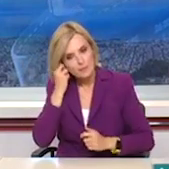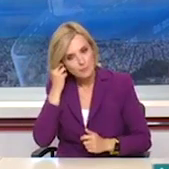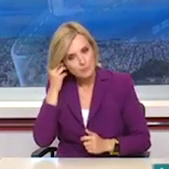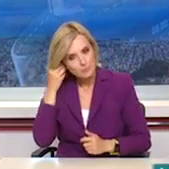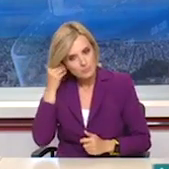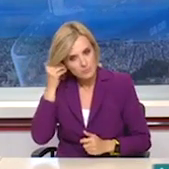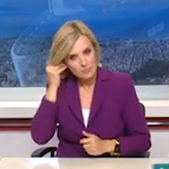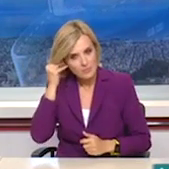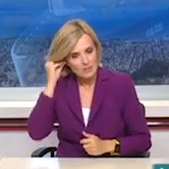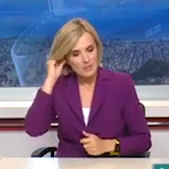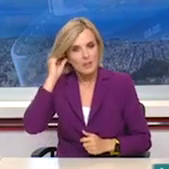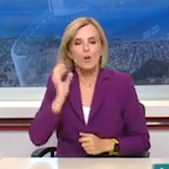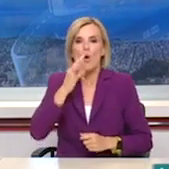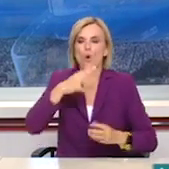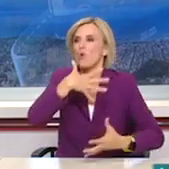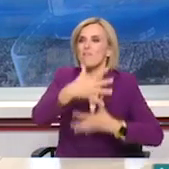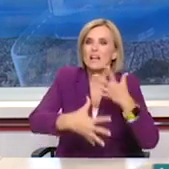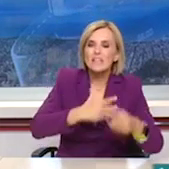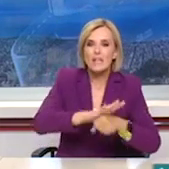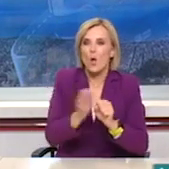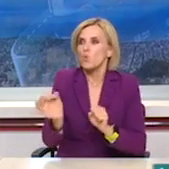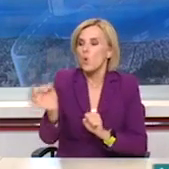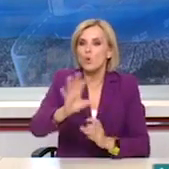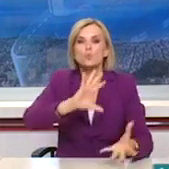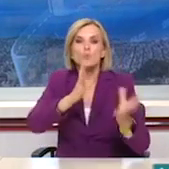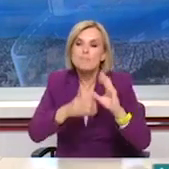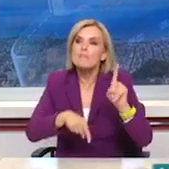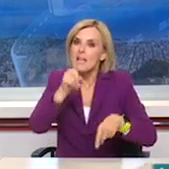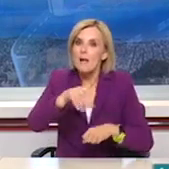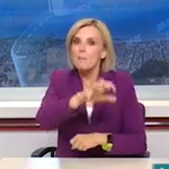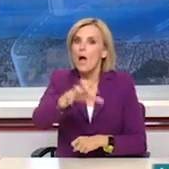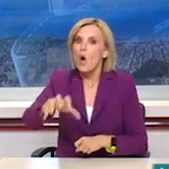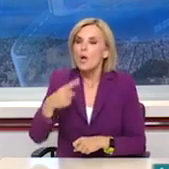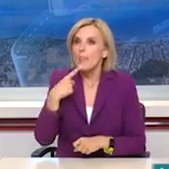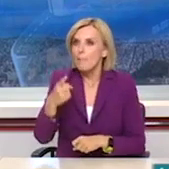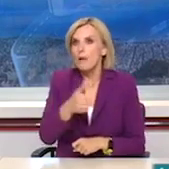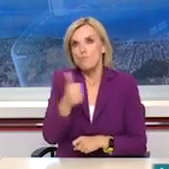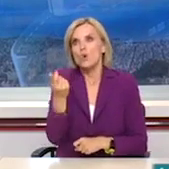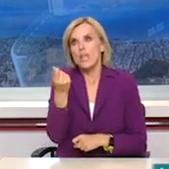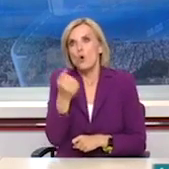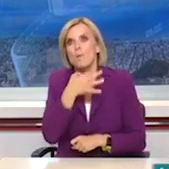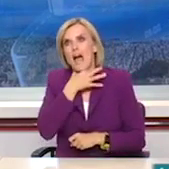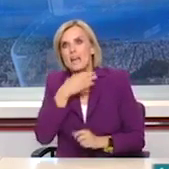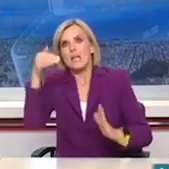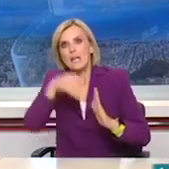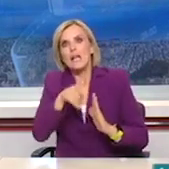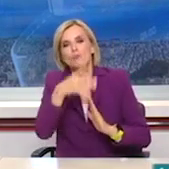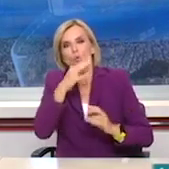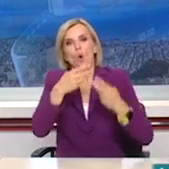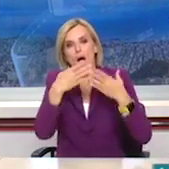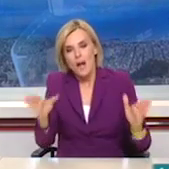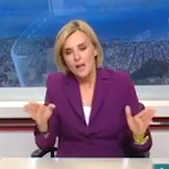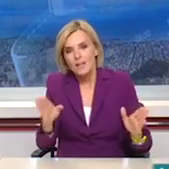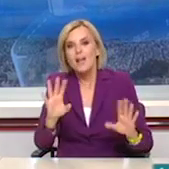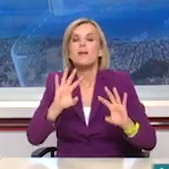την όλη επέλαση αυτής της επιδημίας του κορονοϊού σε όλο τον κόσμο κάποια χώρα να πει ότι το ανοίγω μόνο για οικονομικούς λόγους. Καμία χώρα δεν το έκανε αυτό. Η δημόσια